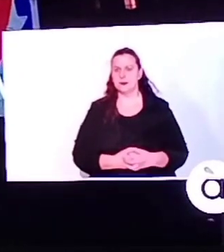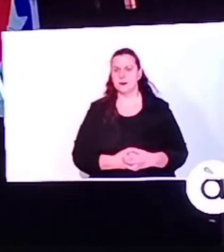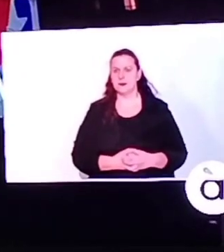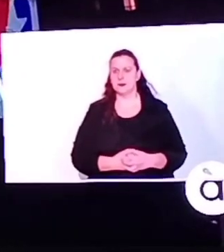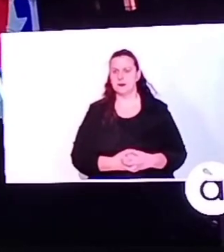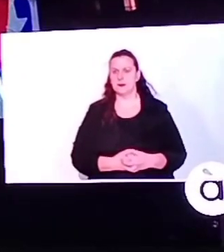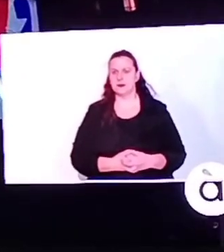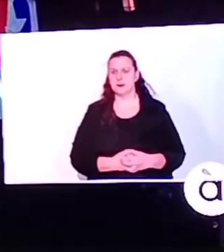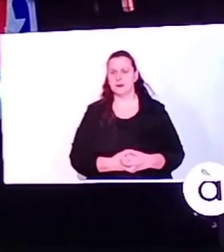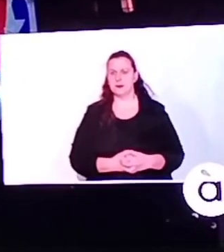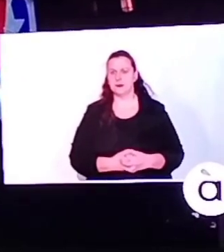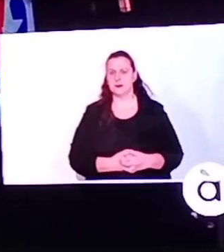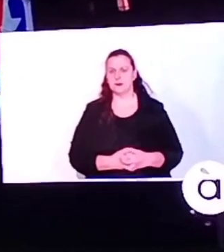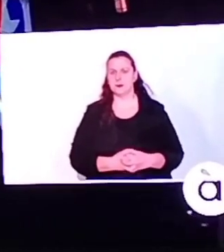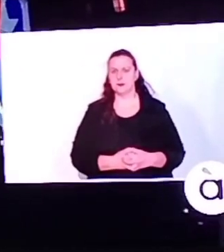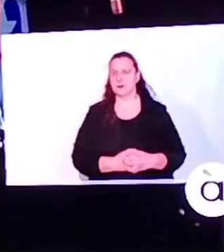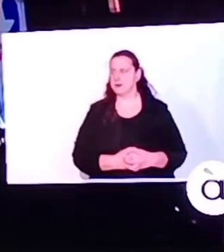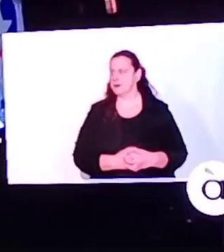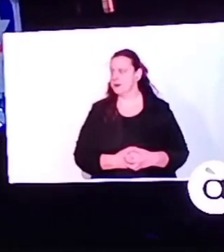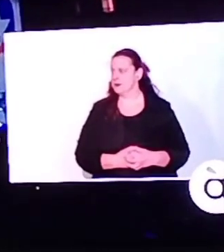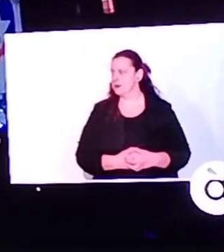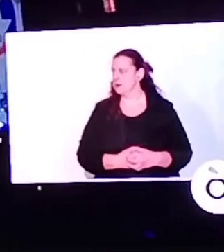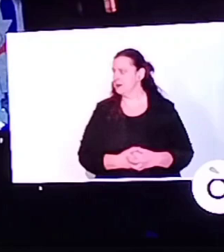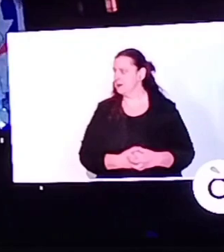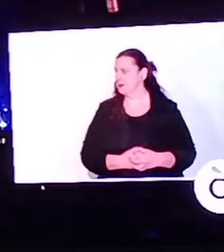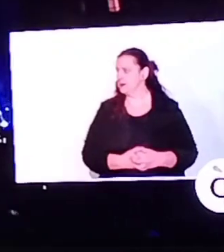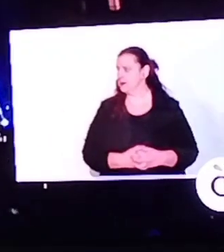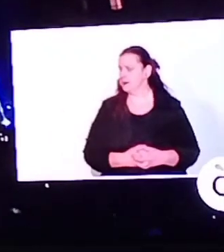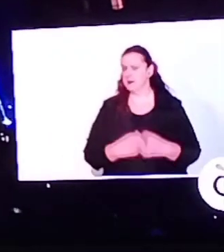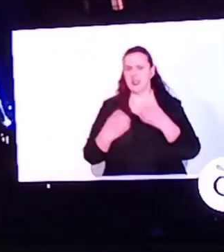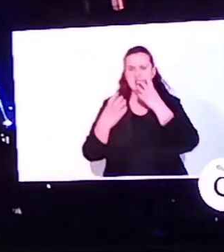un poc de fum, podem veure des d'ací.